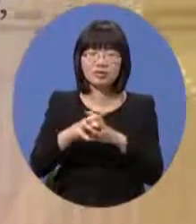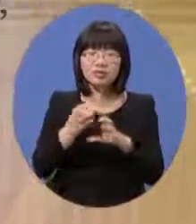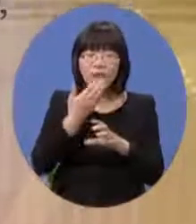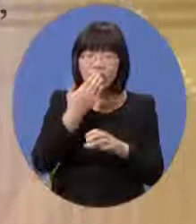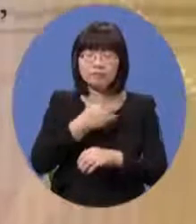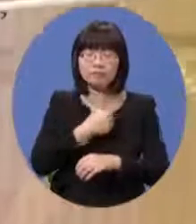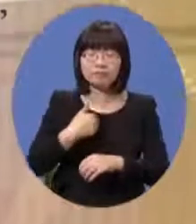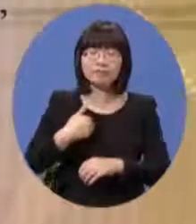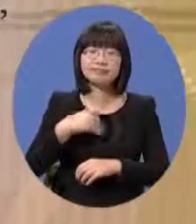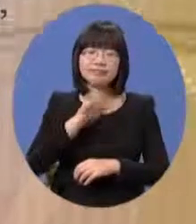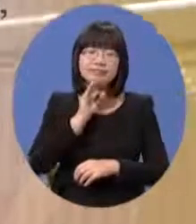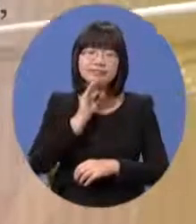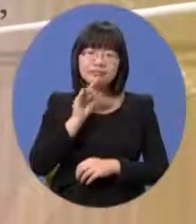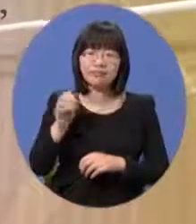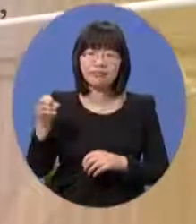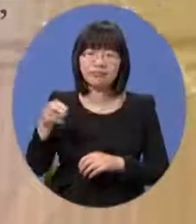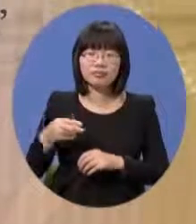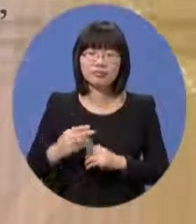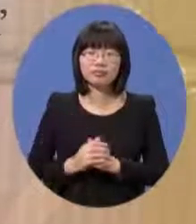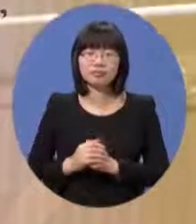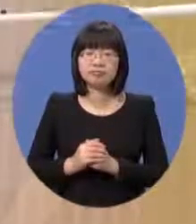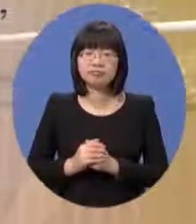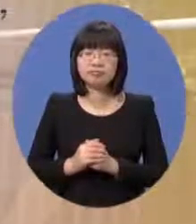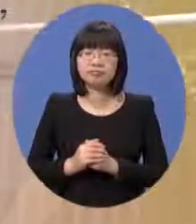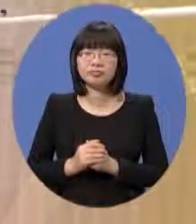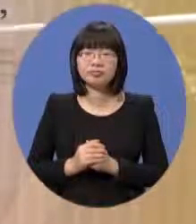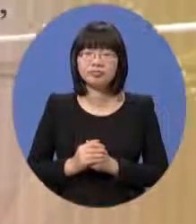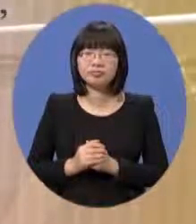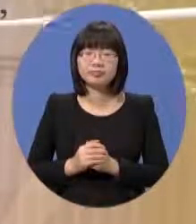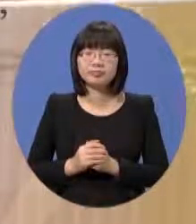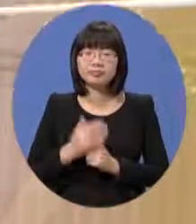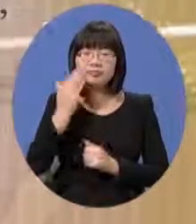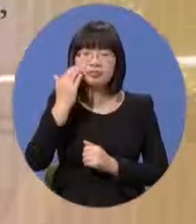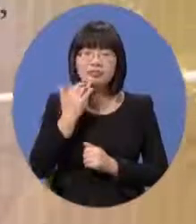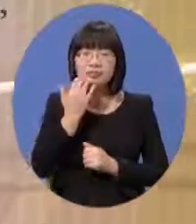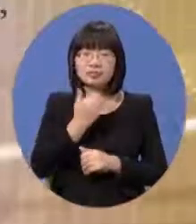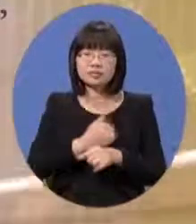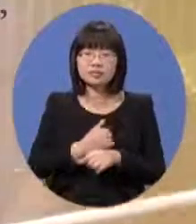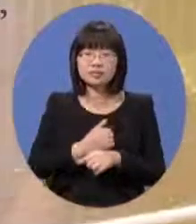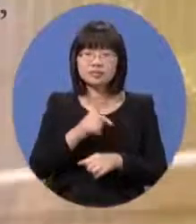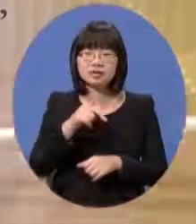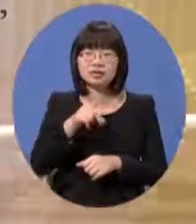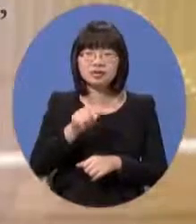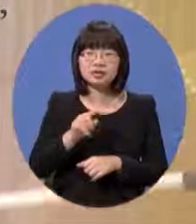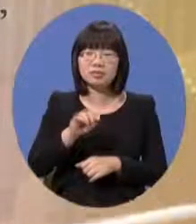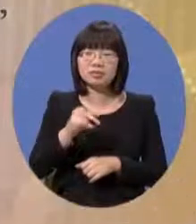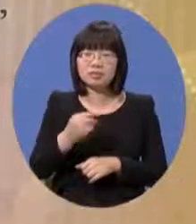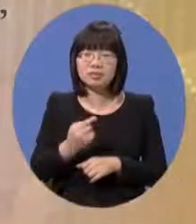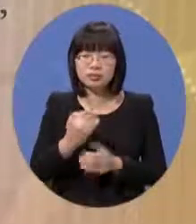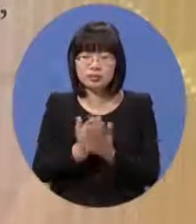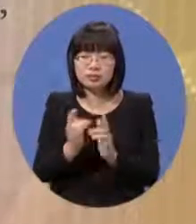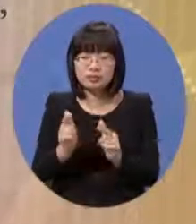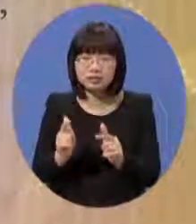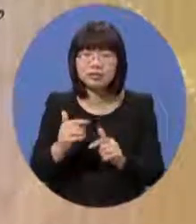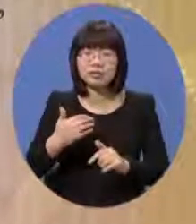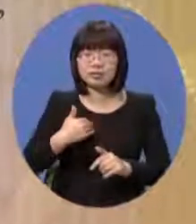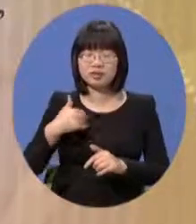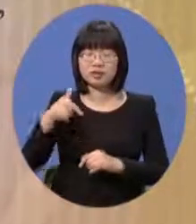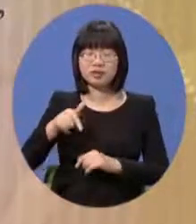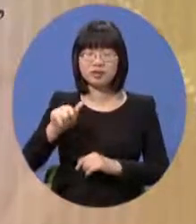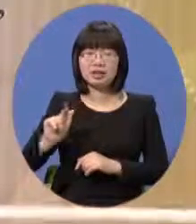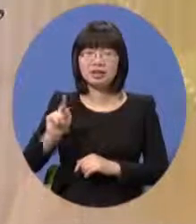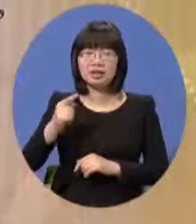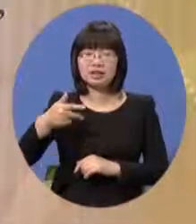것 같고, 그 다음에 남색에 해당하는 거는 고등어, 올리브, 그리고 보라색 가지. 저는 가지 굉장히